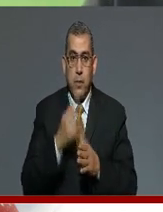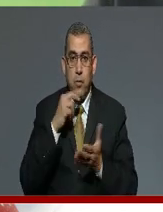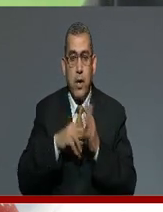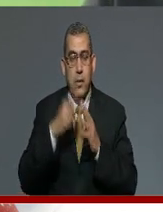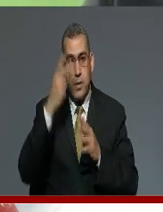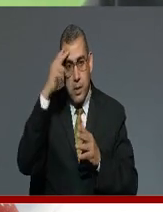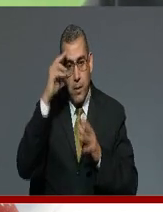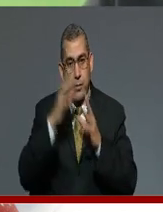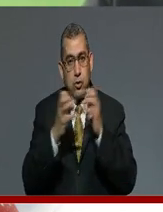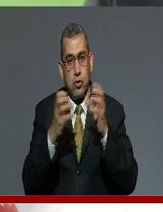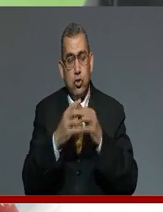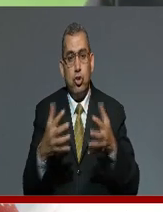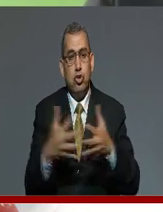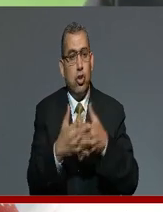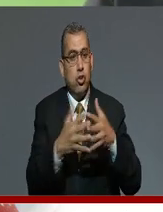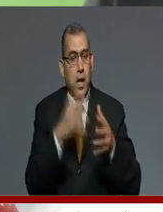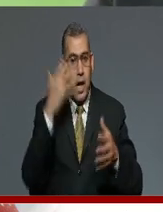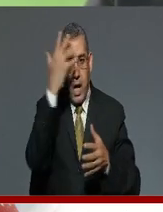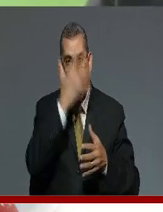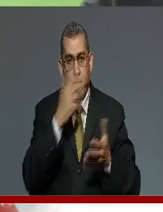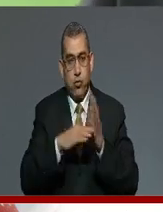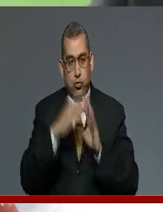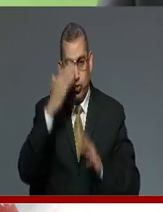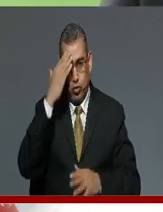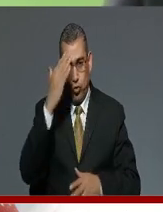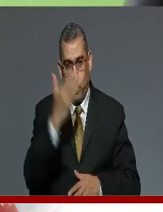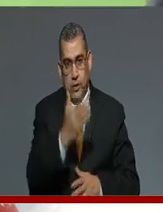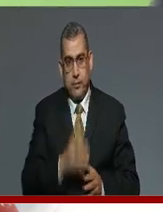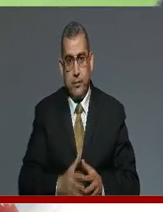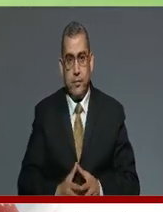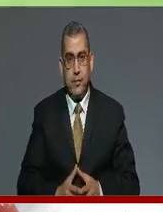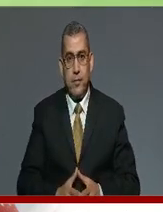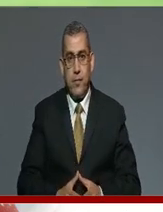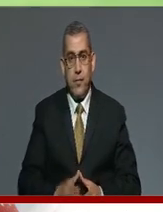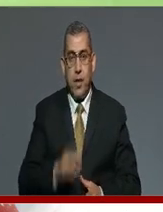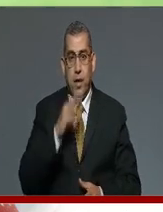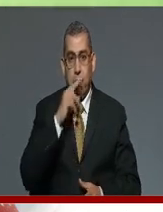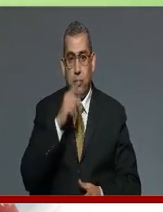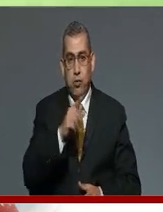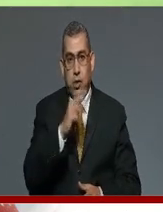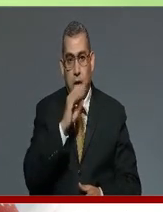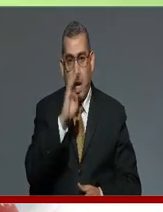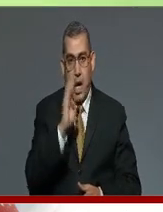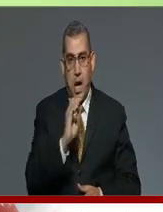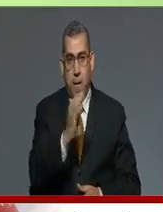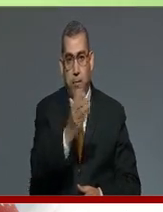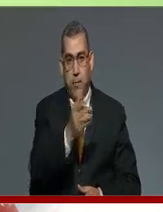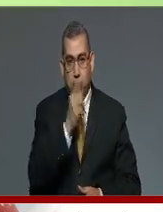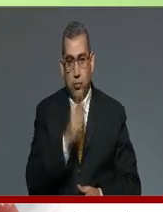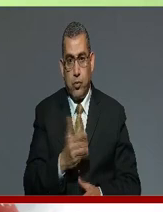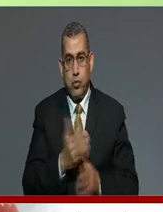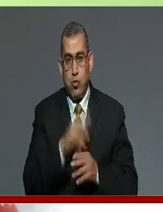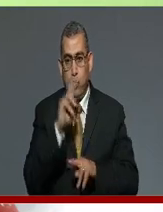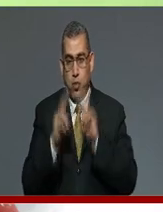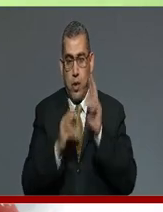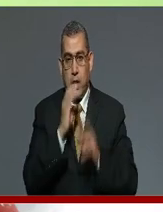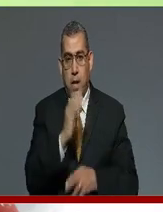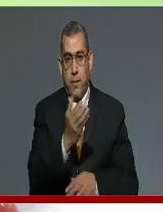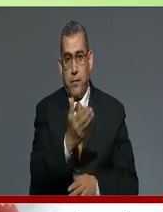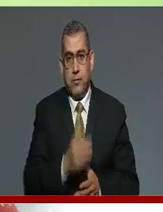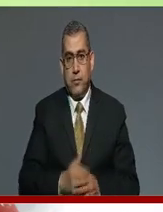للمزيد من الشراكه الافريقيه شكرا الكلمه معك جيجي كي تجيب على الاسئله شكرا